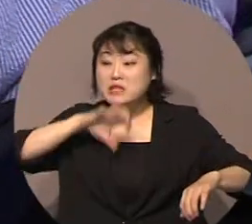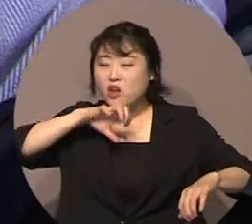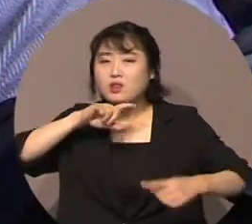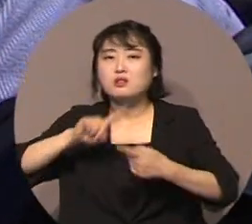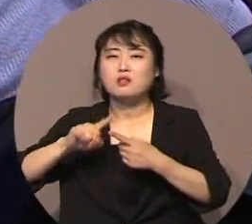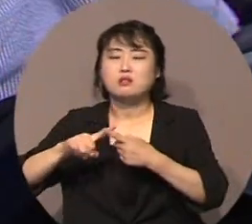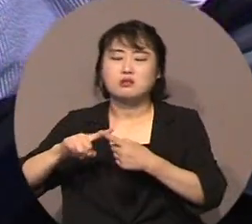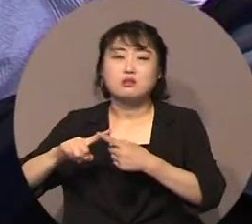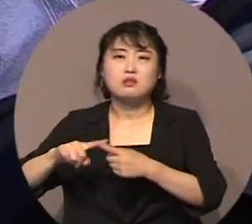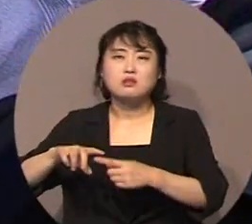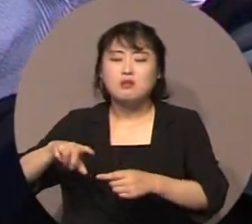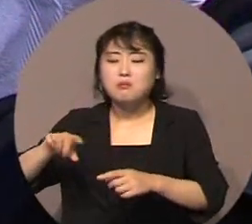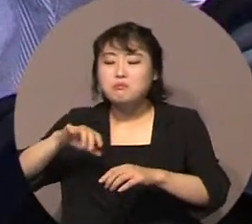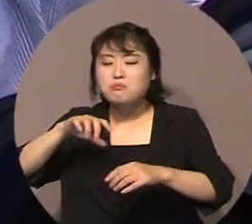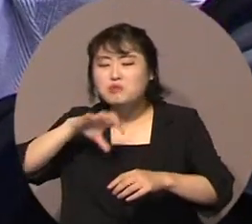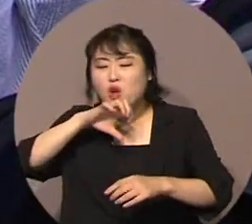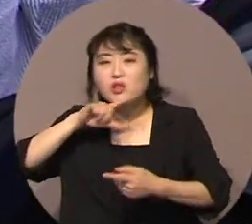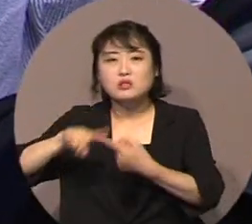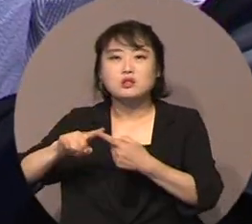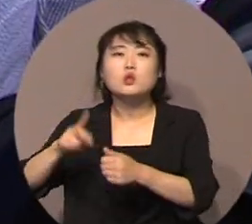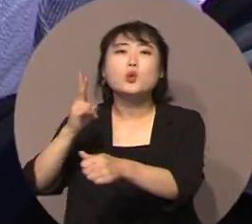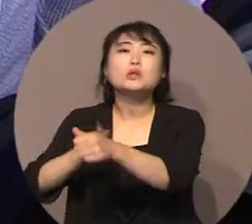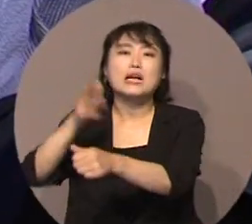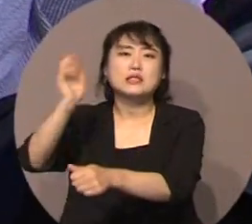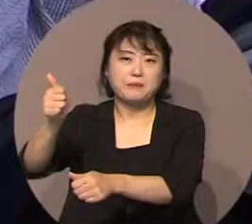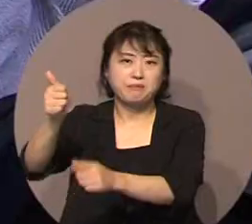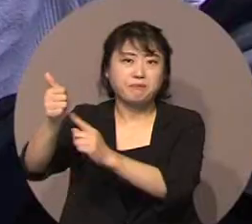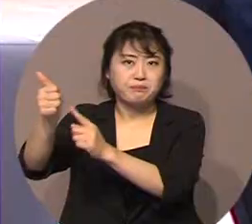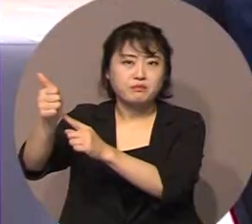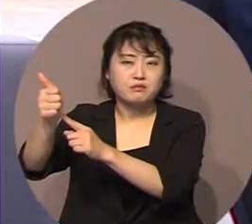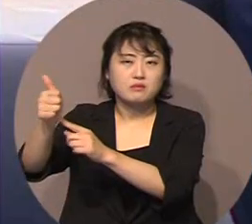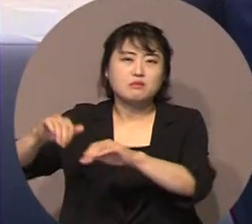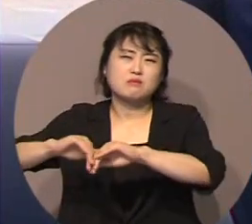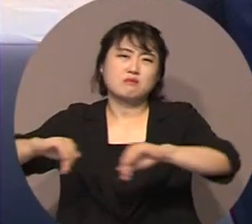등 관리자로 창고를 일어날 것을 주장합니다 미국에서는